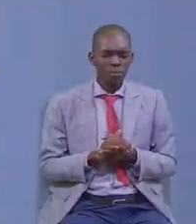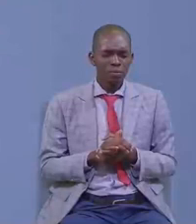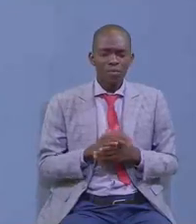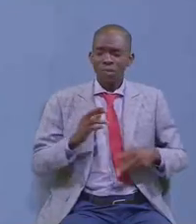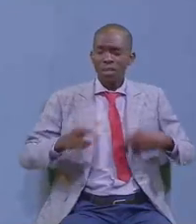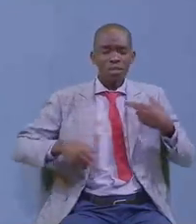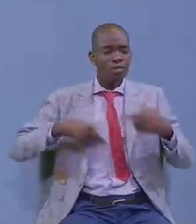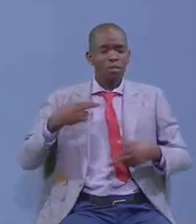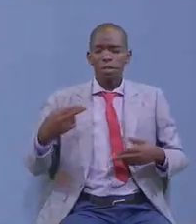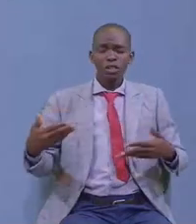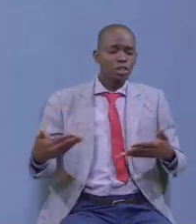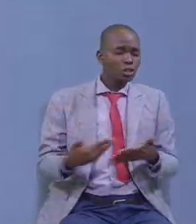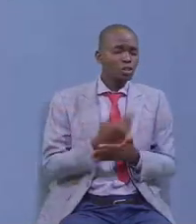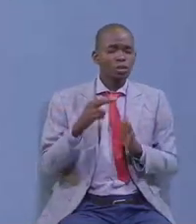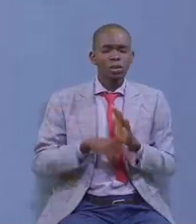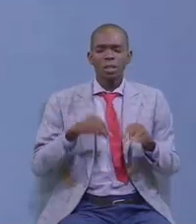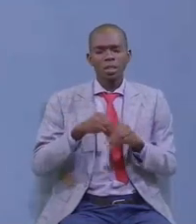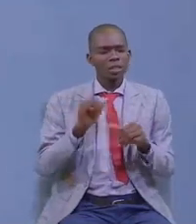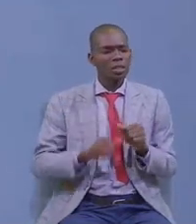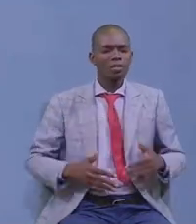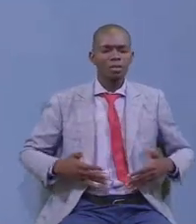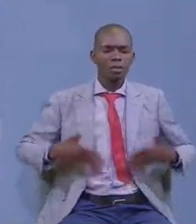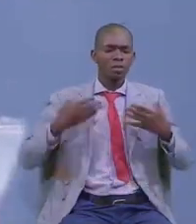Le réveil, le renouvellement dans chaque âme.